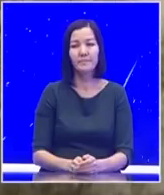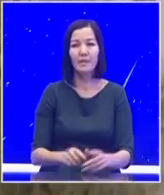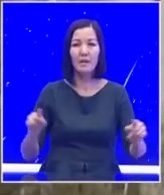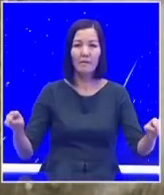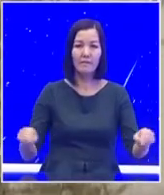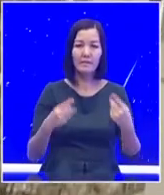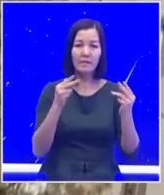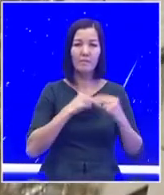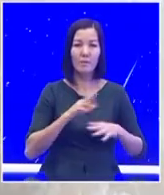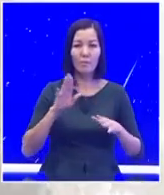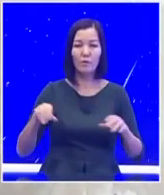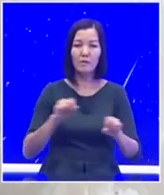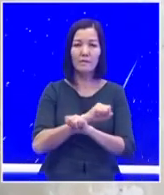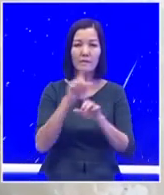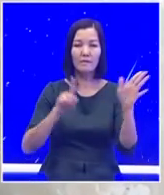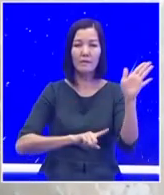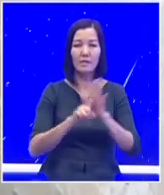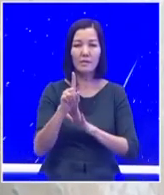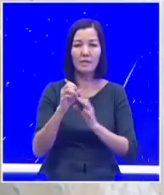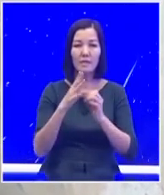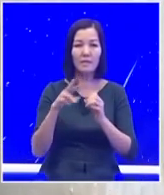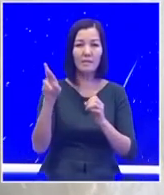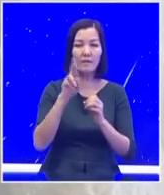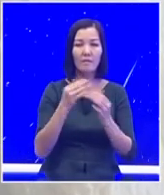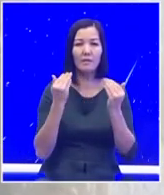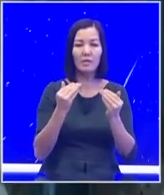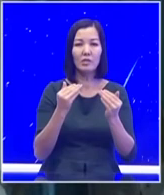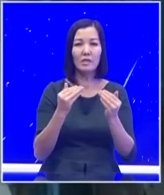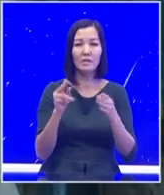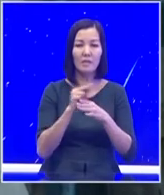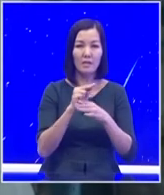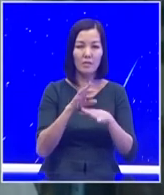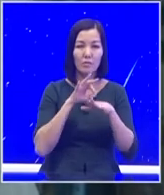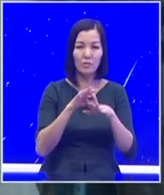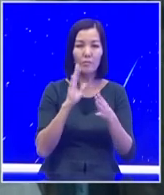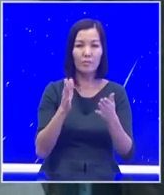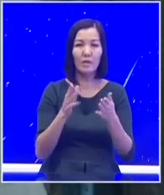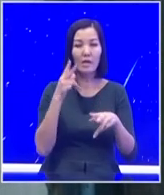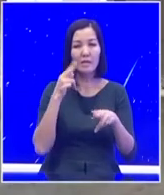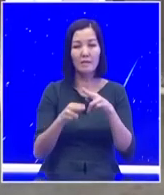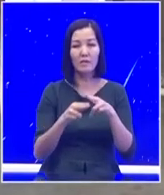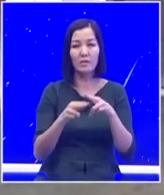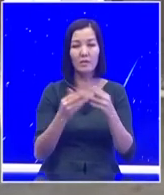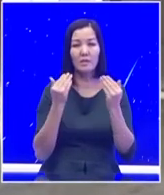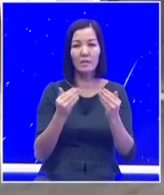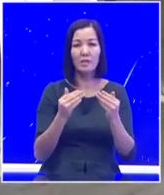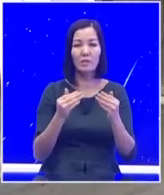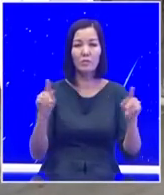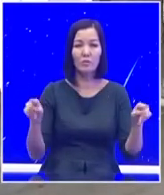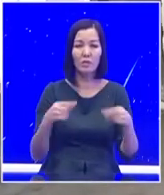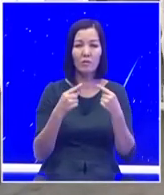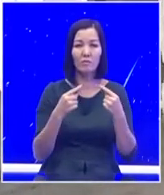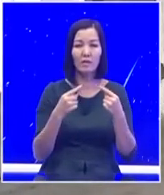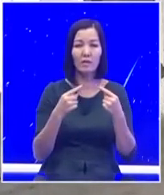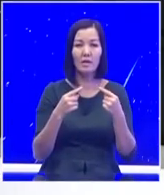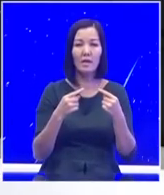Восстановительные работы после взрыва стартовали 13 января. Сейчас ведутся отделочные работы. Уже завершены бетонные, установлены плиты